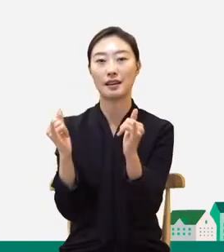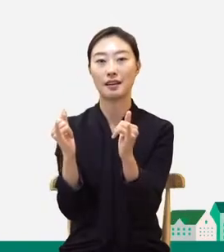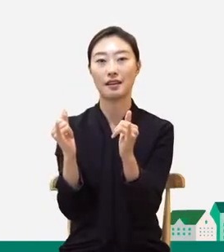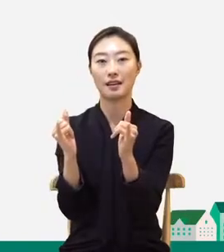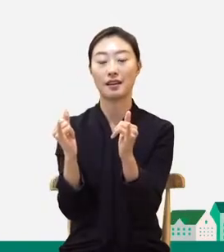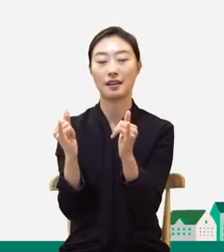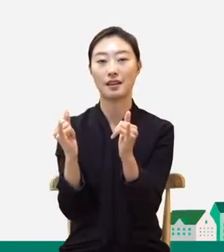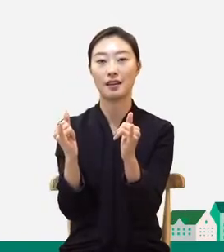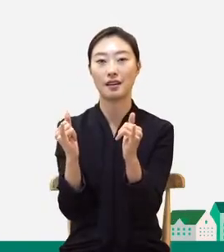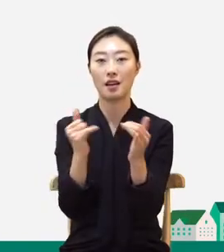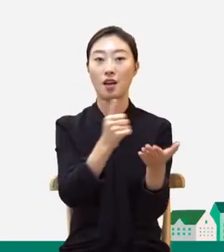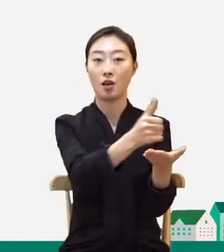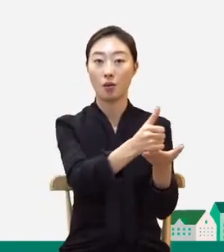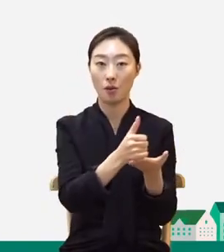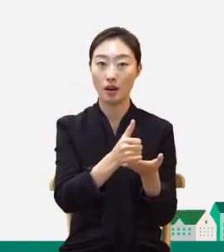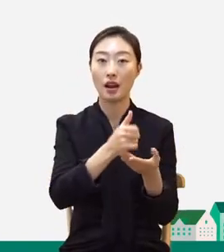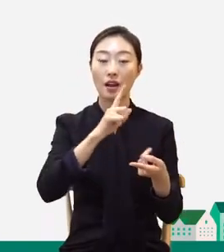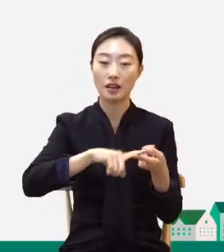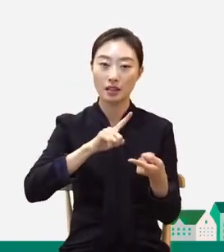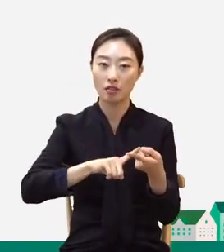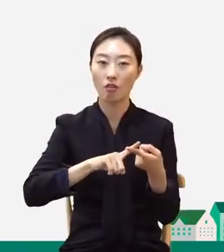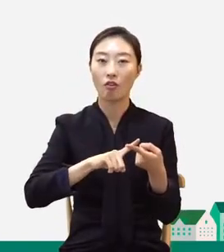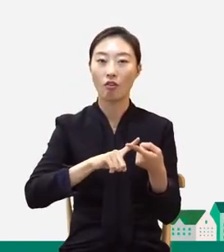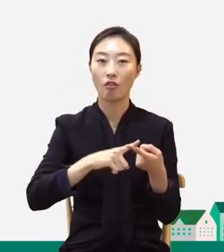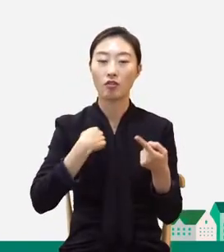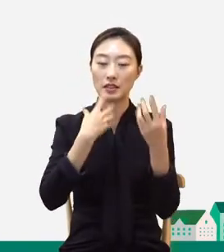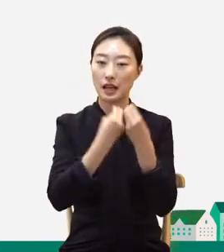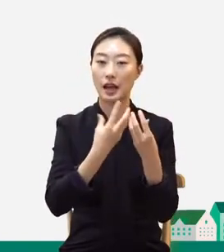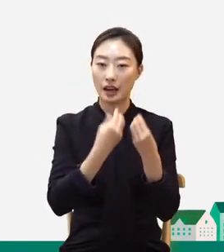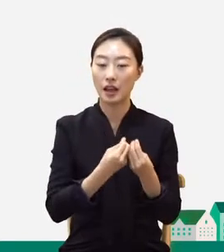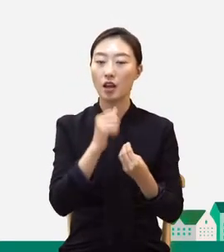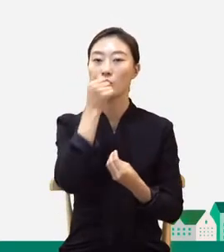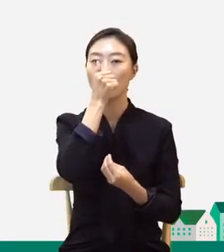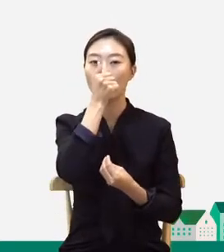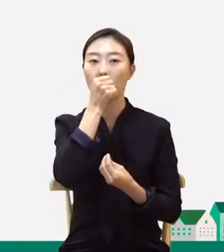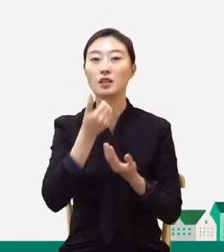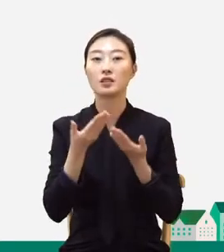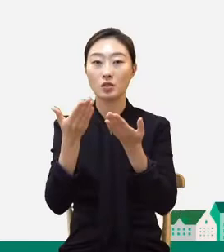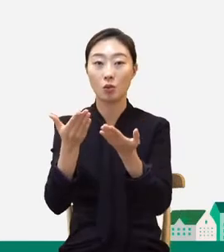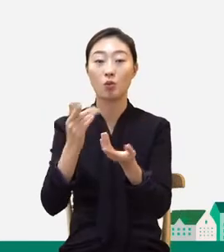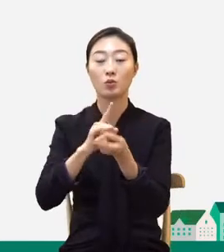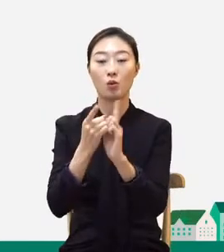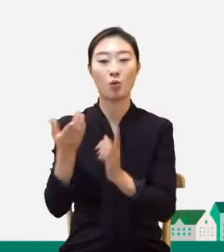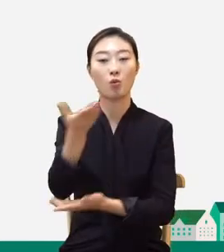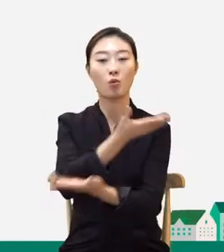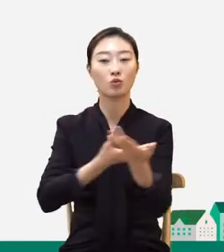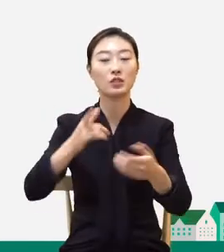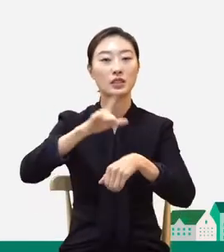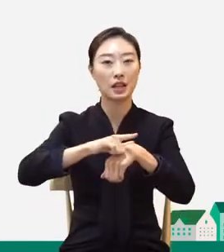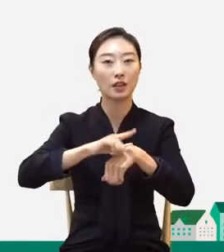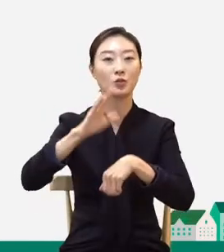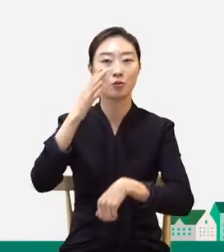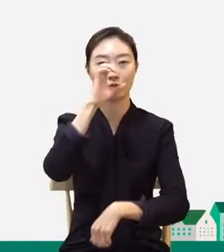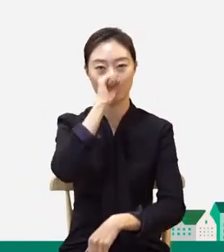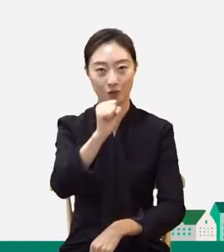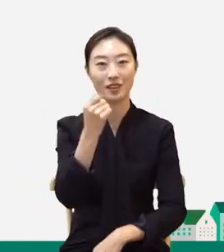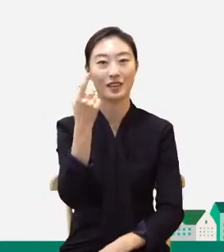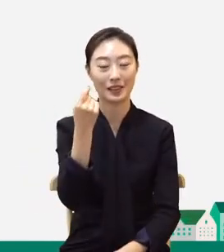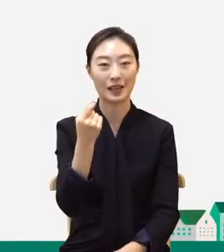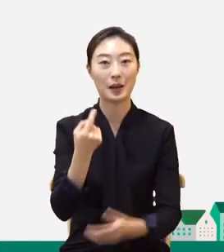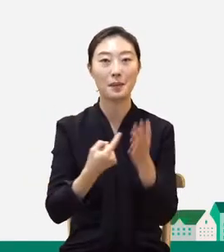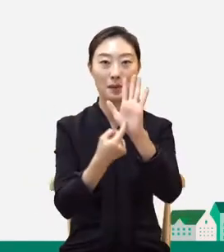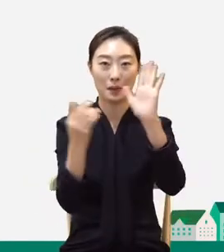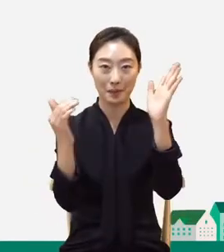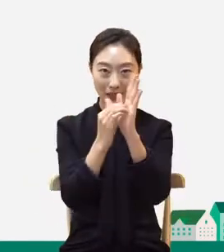이 클라이언트를 개입한 사례 중심으로 좀 이야기를 나누고 공유할 수 있는 시간이 되었으면 합니다.